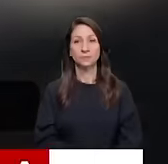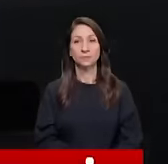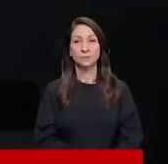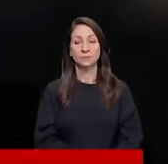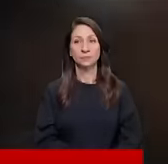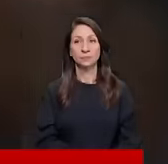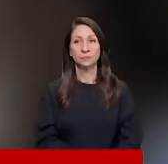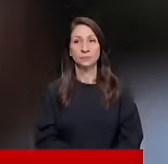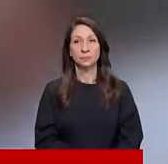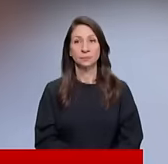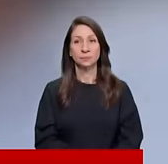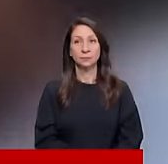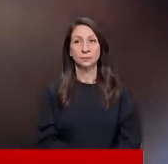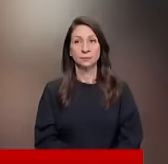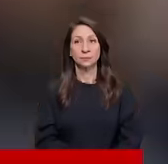Hakim Bey,